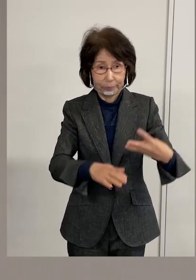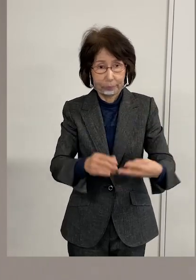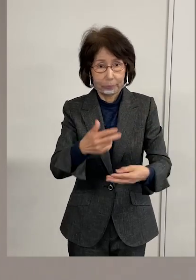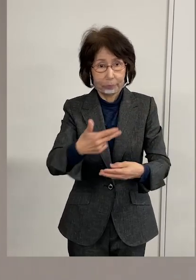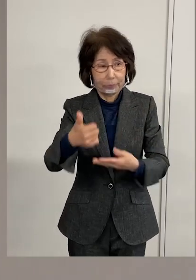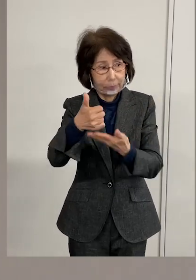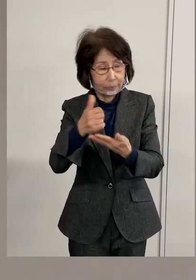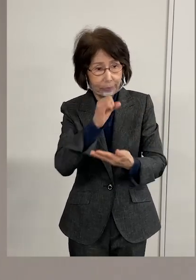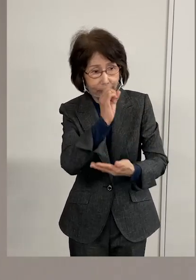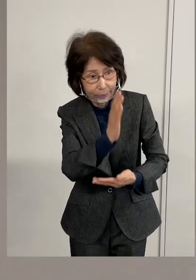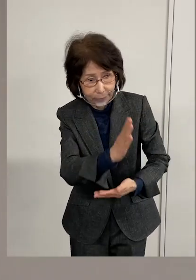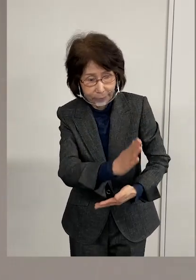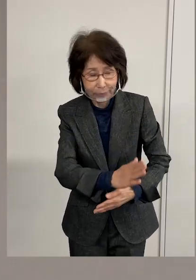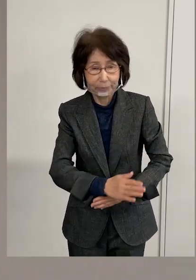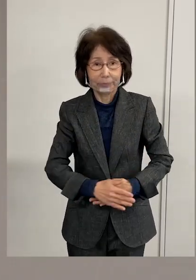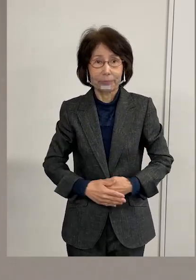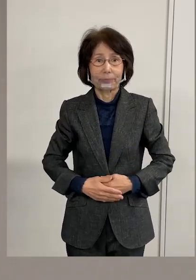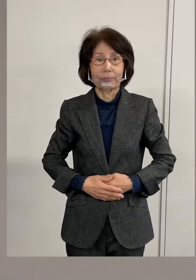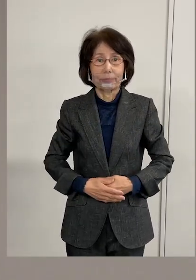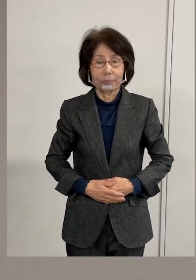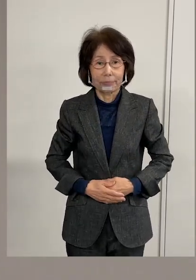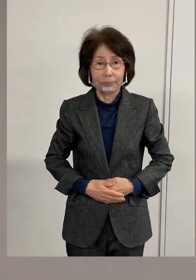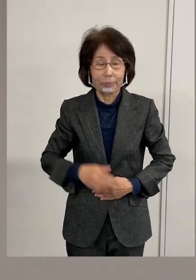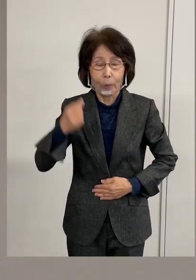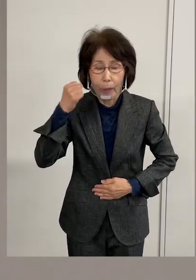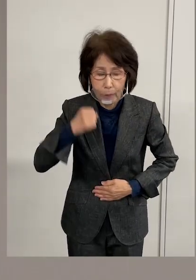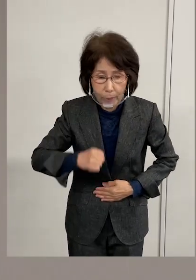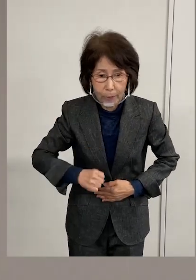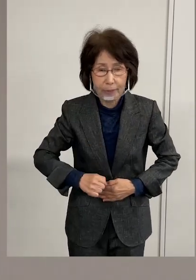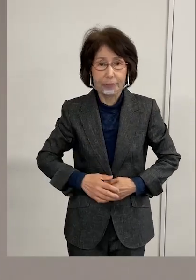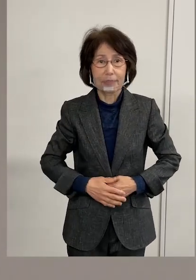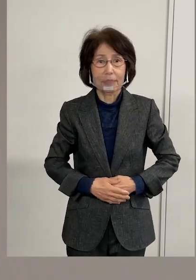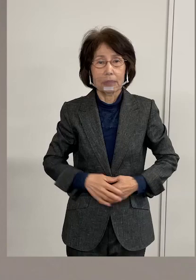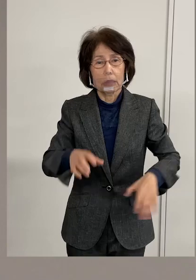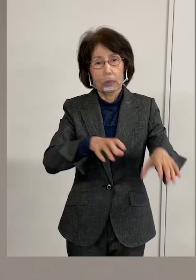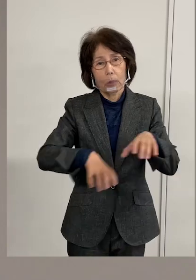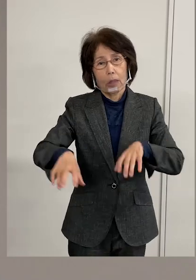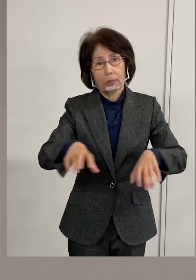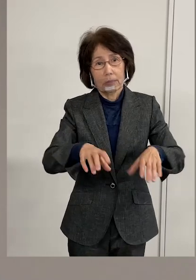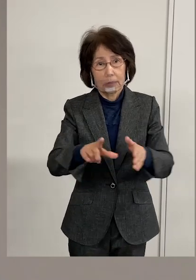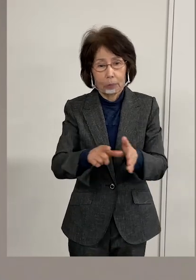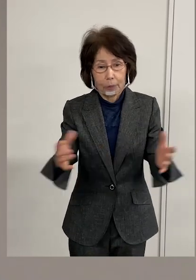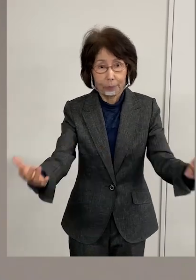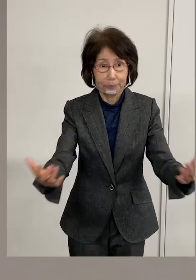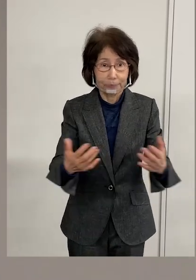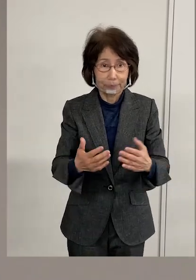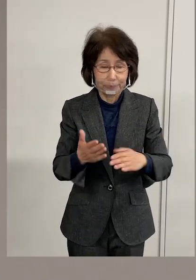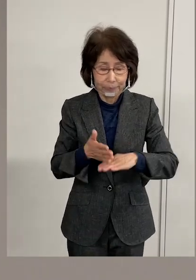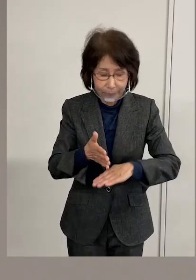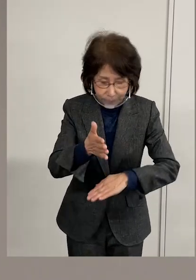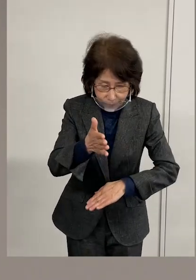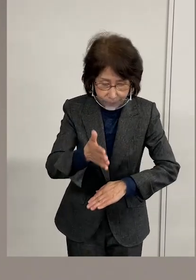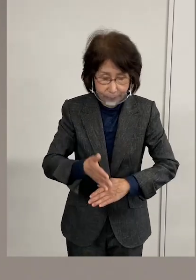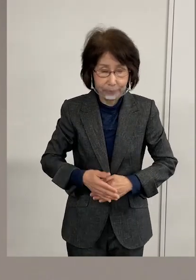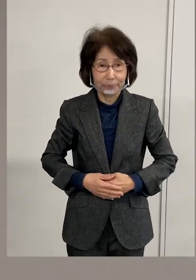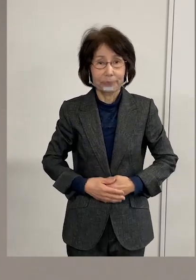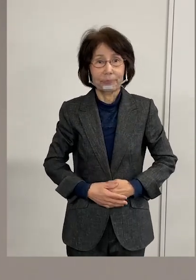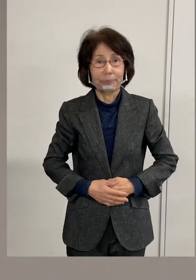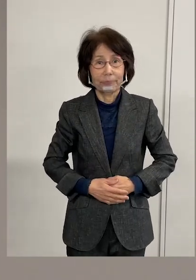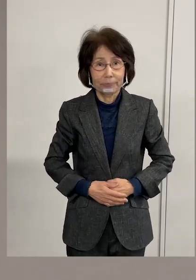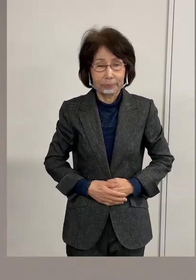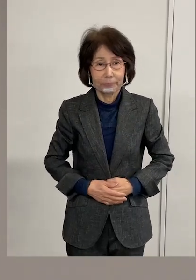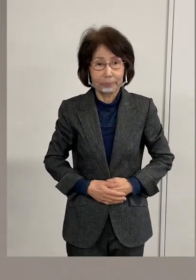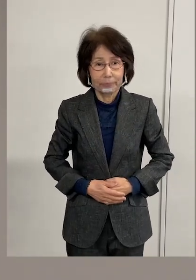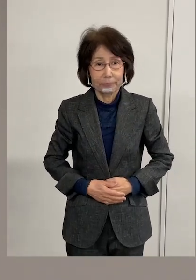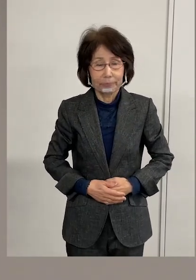長よろしくお願いいたします。 おはようございます。お忙しい中お集まりいただきましてありがとうございます。それ